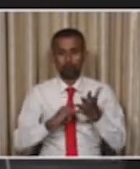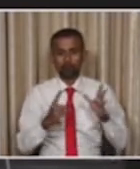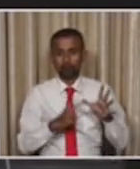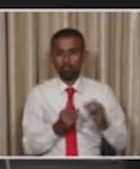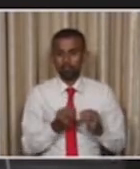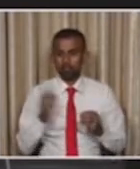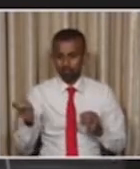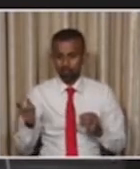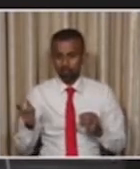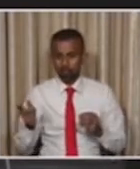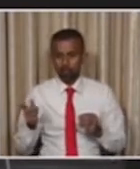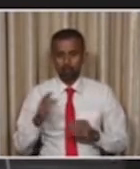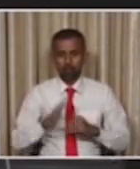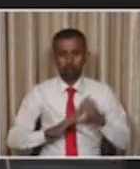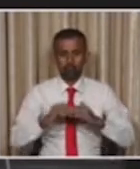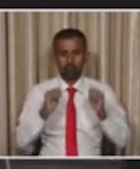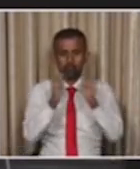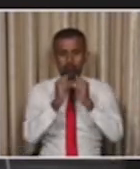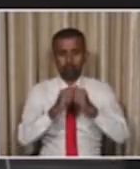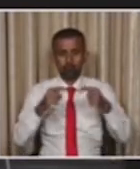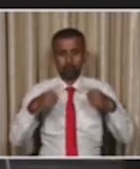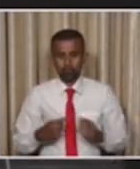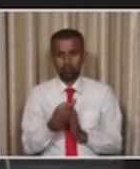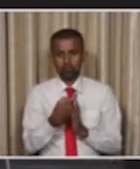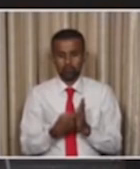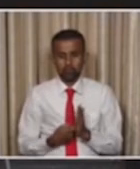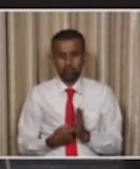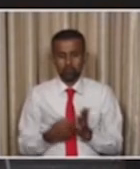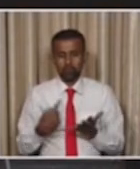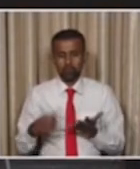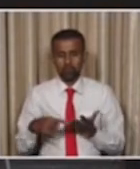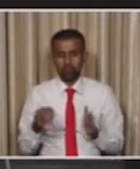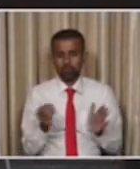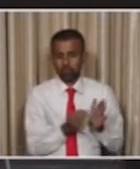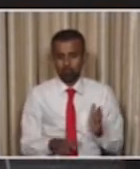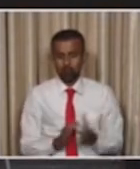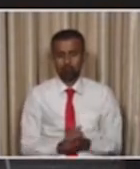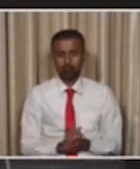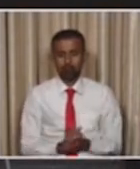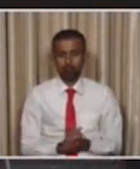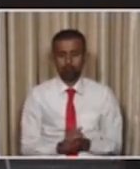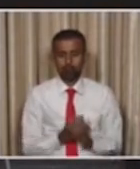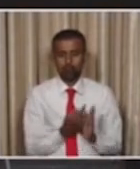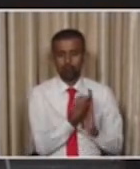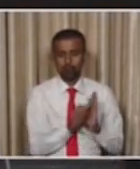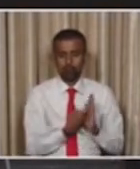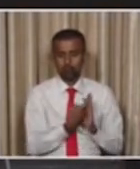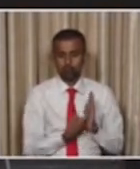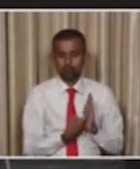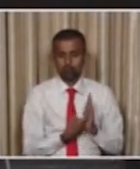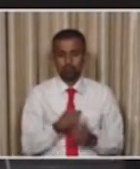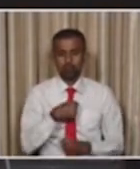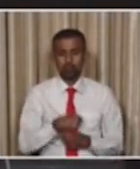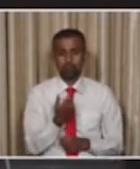සම්බන්ධයෙන් අනුගමනය කළ යුතු ක්‍රියාපටිපාටිය සම්බන්ධයෙන් නිර්දේශ කිහිපයක් ඉදිරිපත් කර තිබූ අතර, එකී නිර්දේශ රාජ්‍ය මුදල්